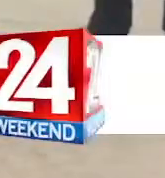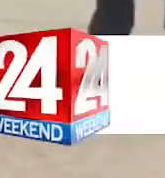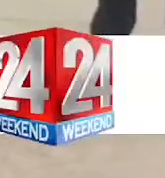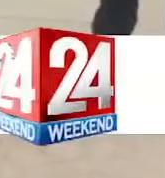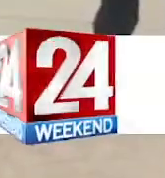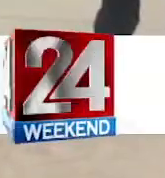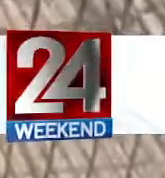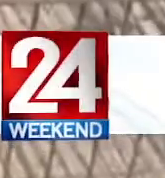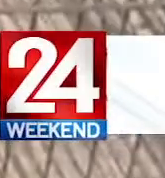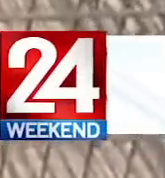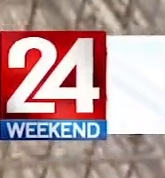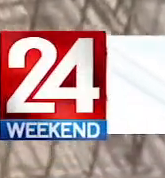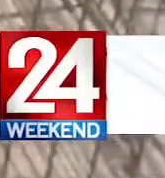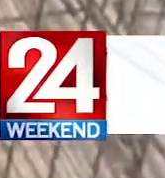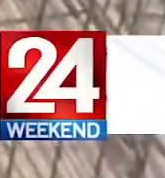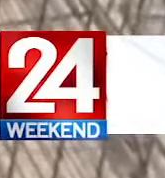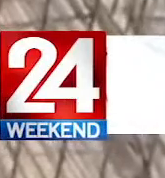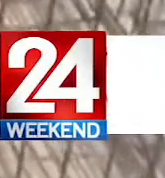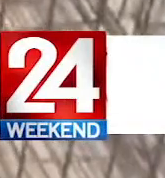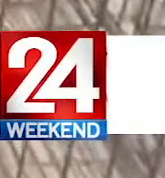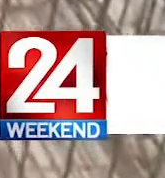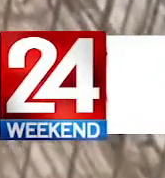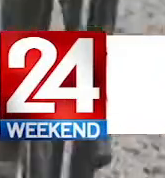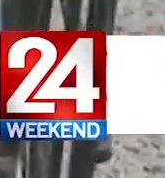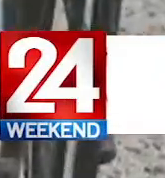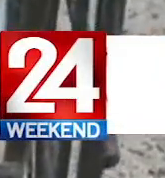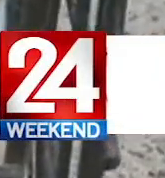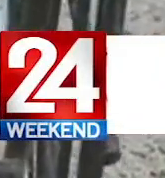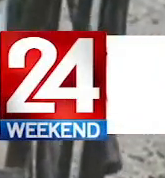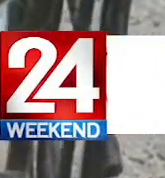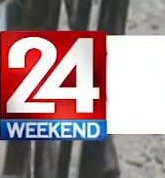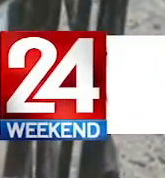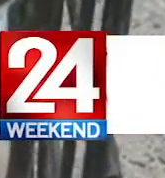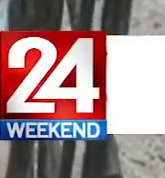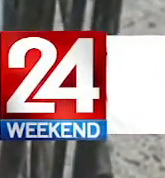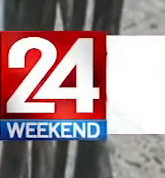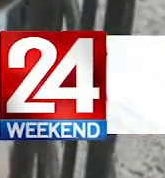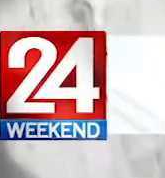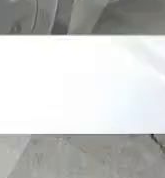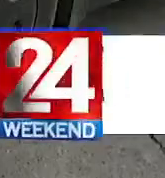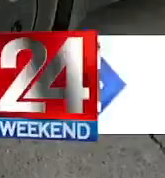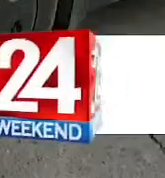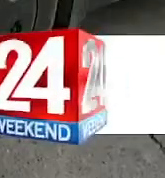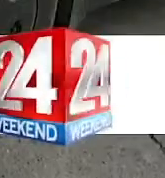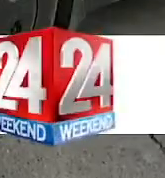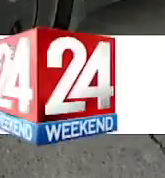Susunod, mga aso sa Bulacan na ibebenta sana nasagip.